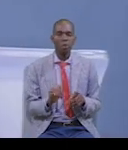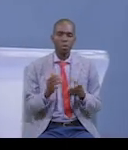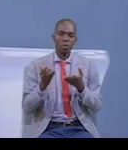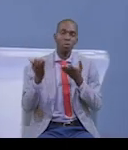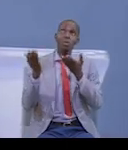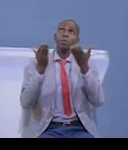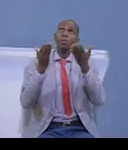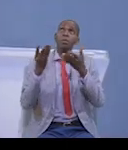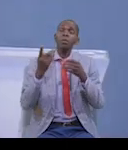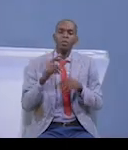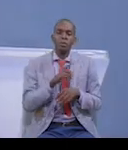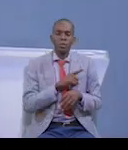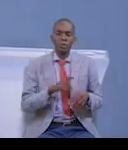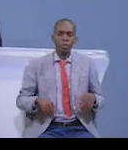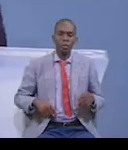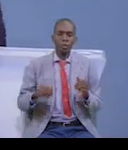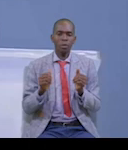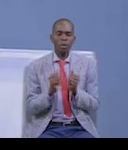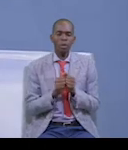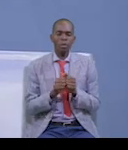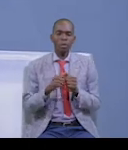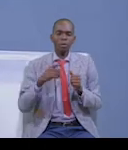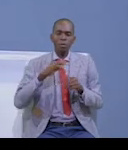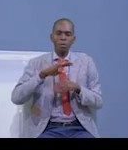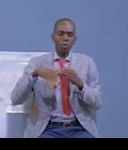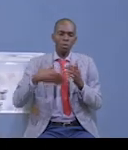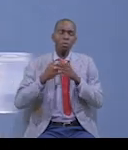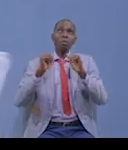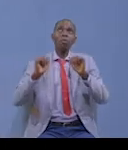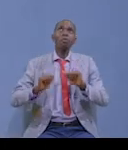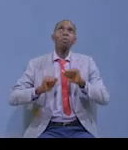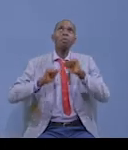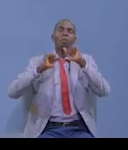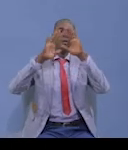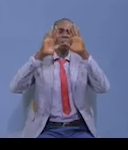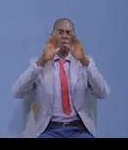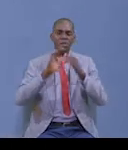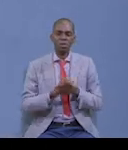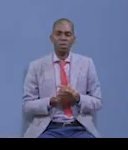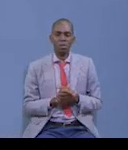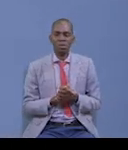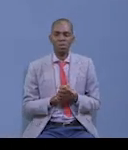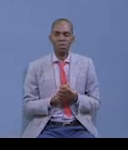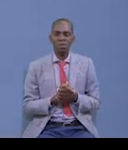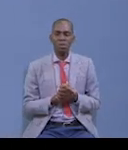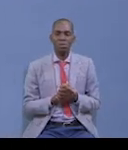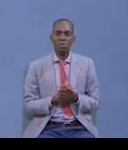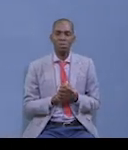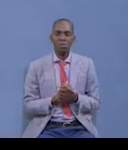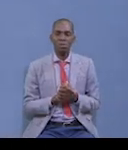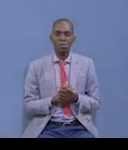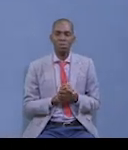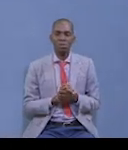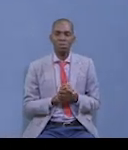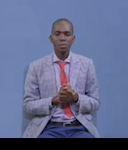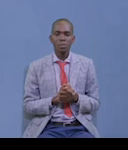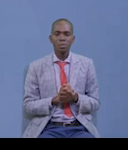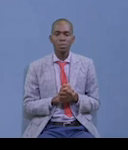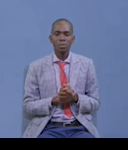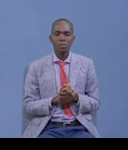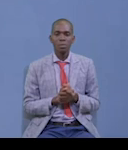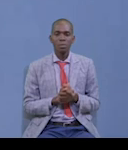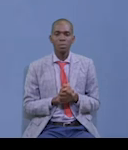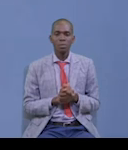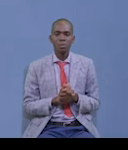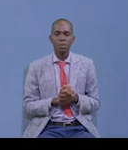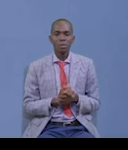Lord with foremost dedication. అతి శ్రేష్టమైన సమర్పణతో దేవునికి సానుకూలమైన సేవను